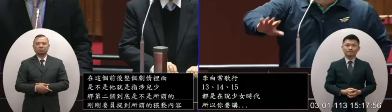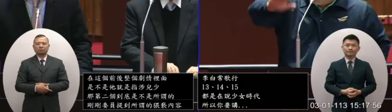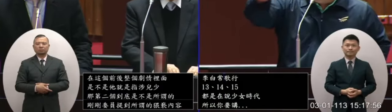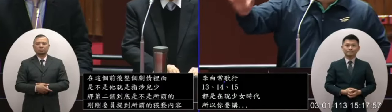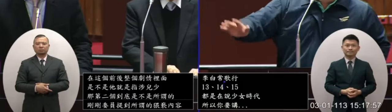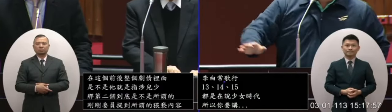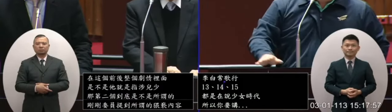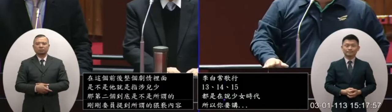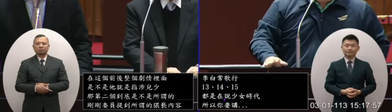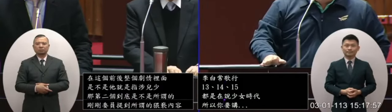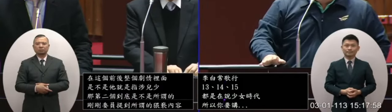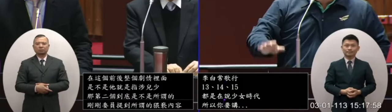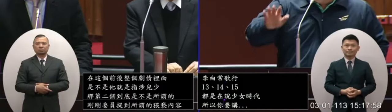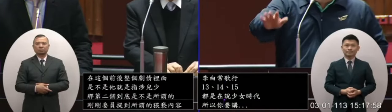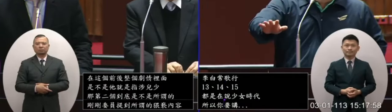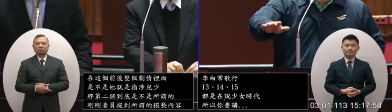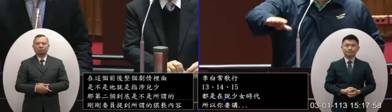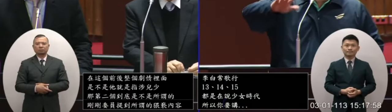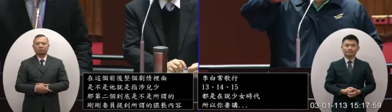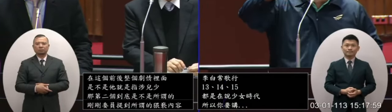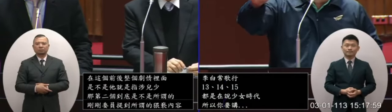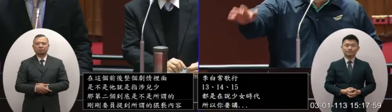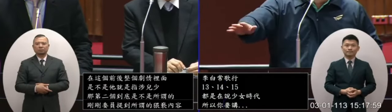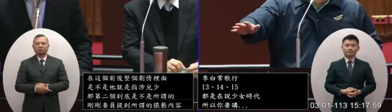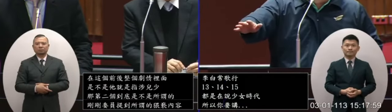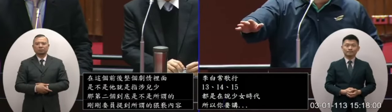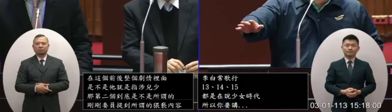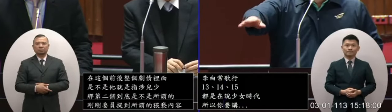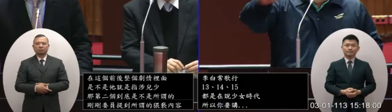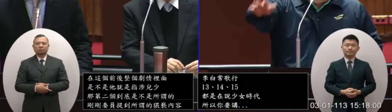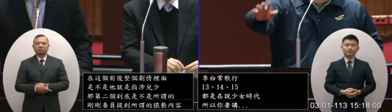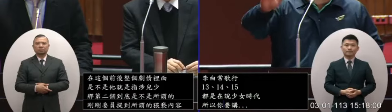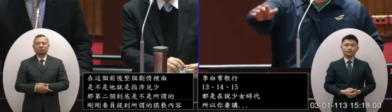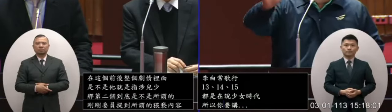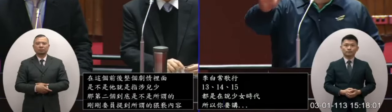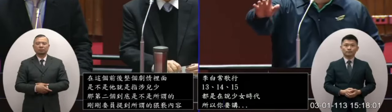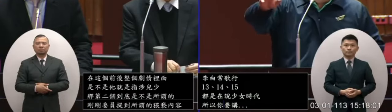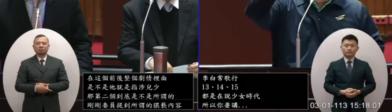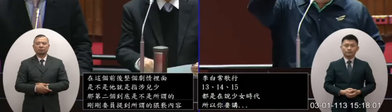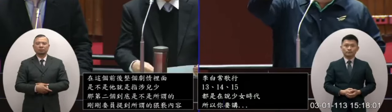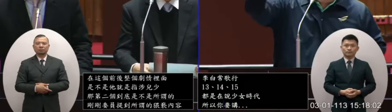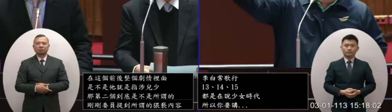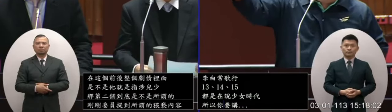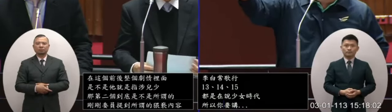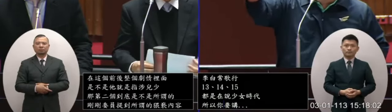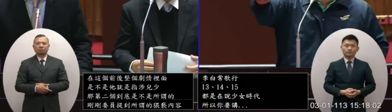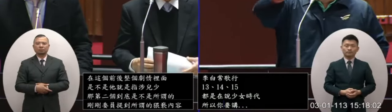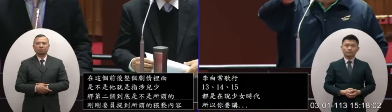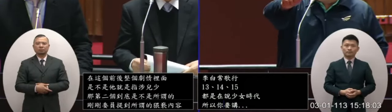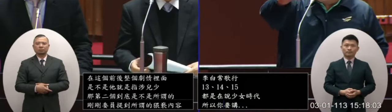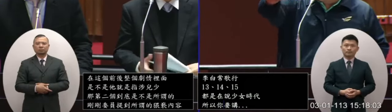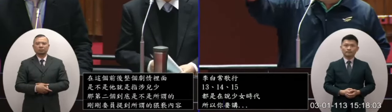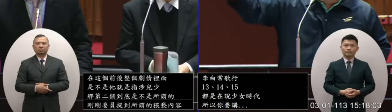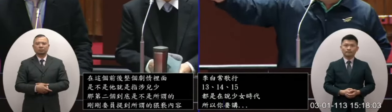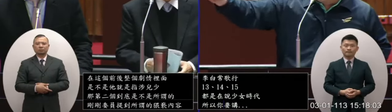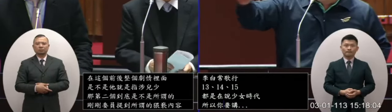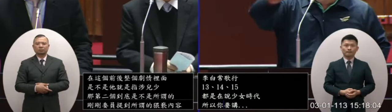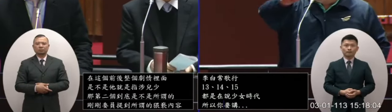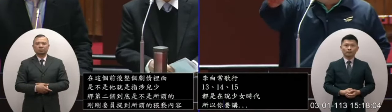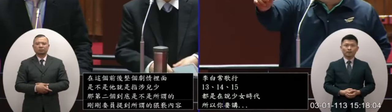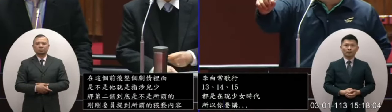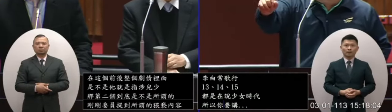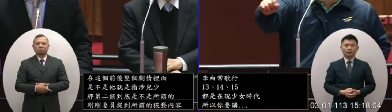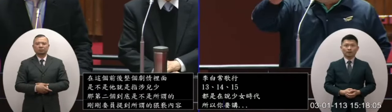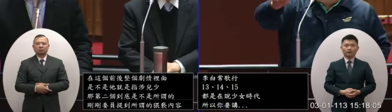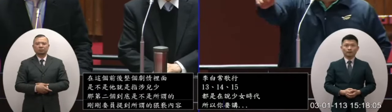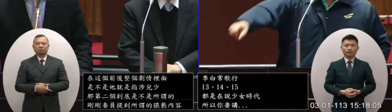人，不应该去管理。虚拟世界就留在创作自由。但是如果这中间虚拟世界的他涉及到了真实